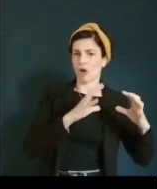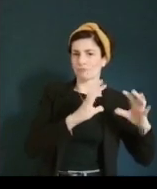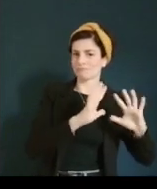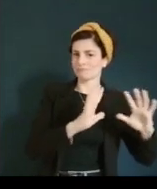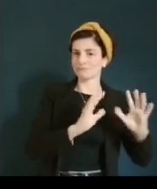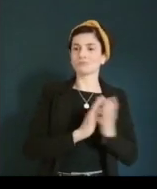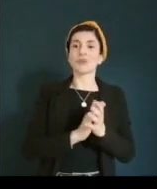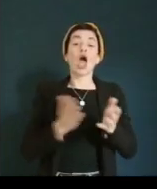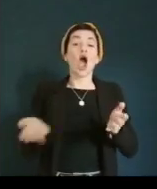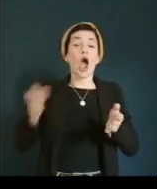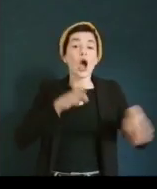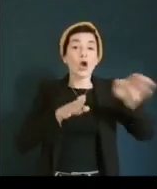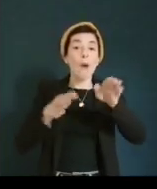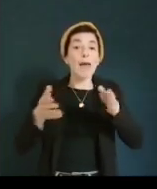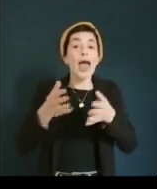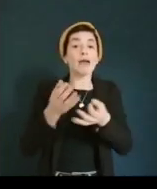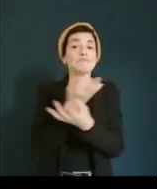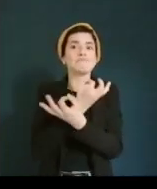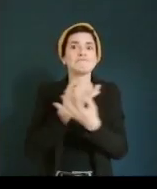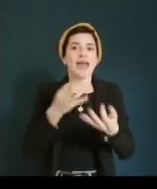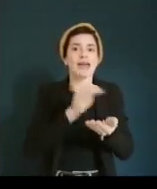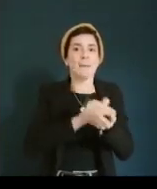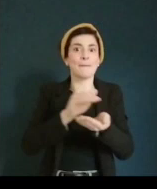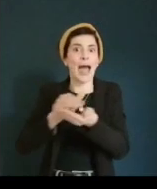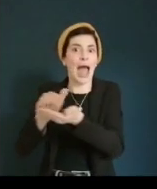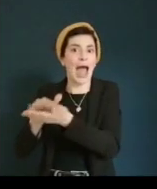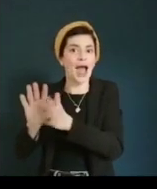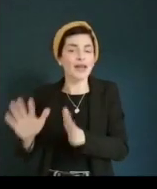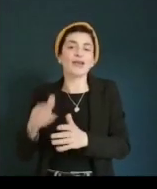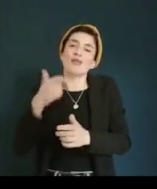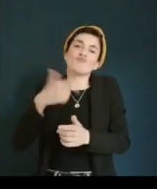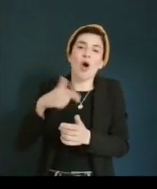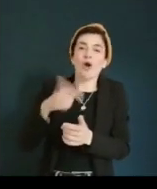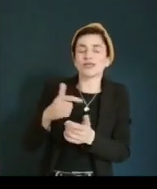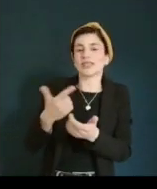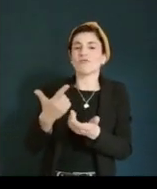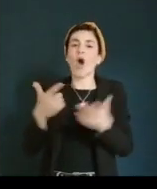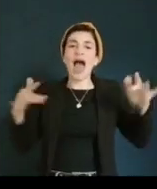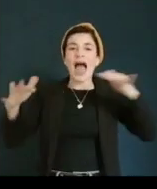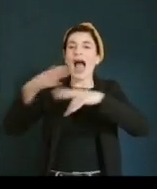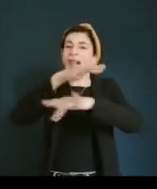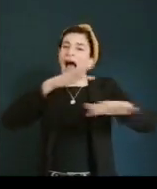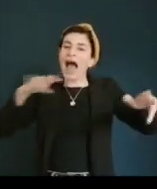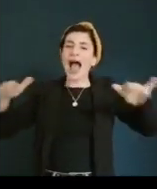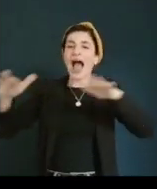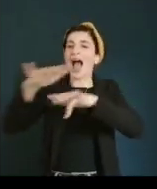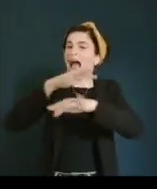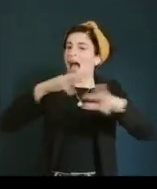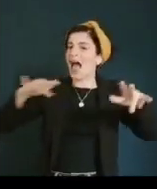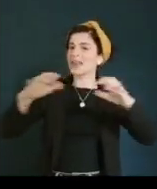Ho coperto per bene tutti i nostri pani, sia per proteggerli dall'eccessiva aria che può arrivare durante